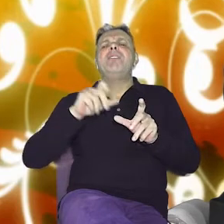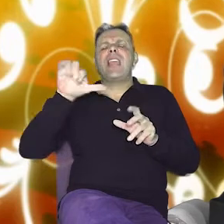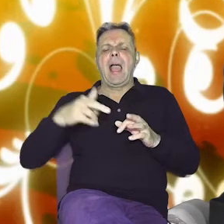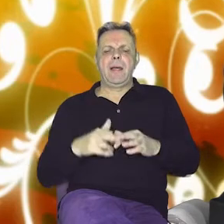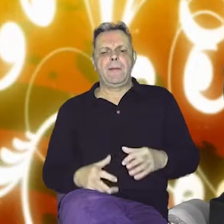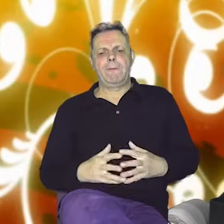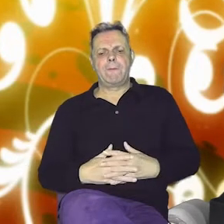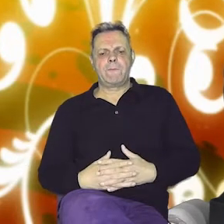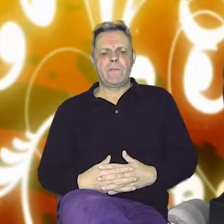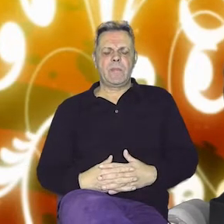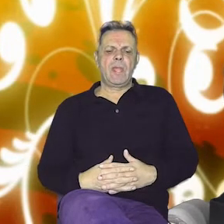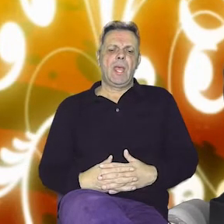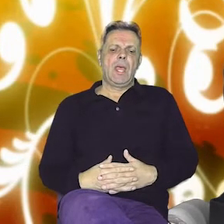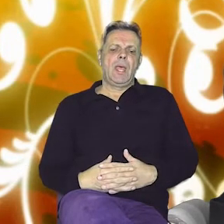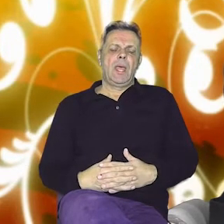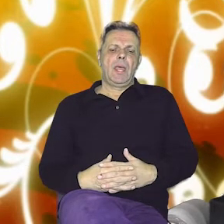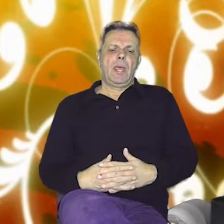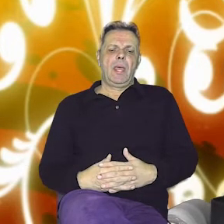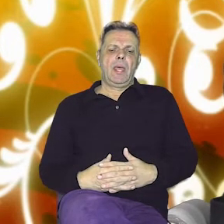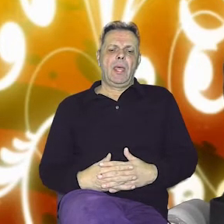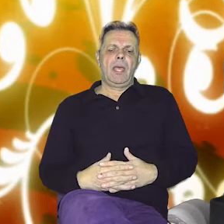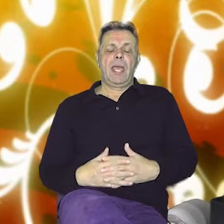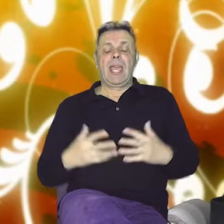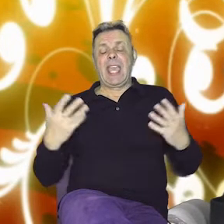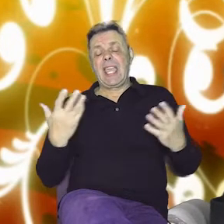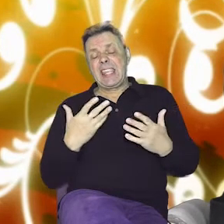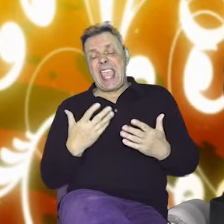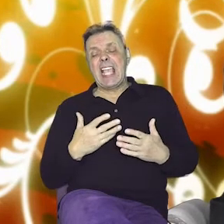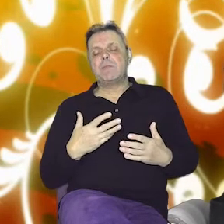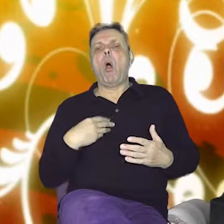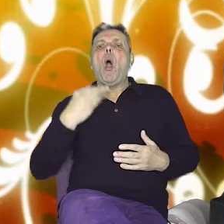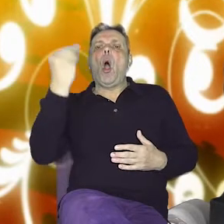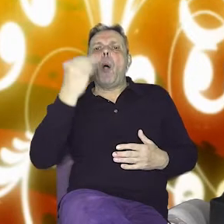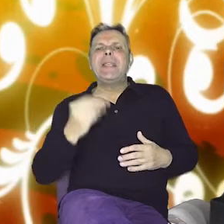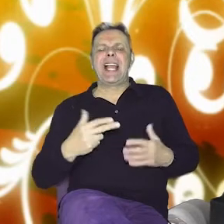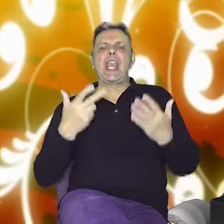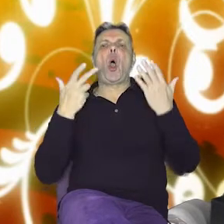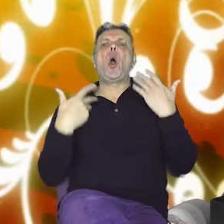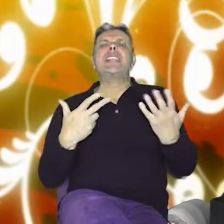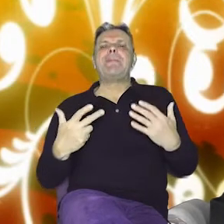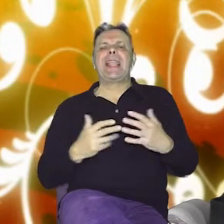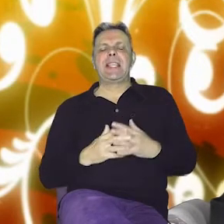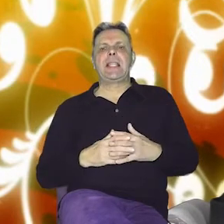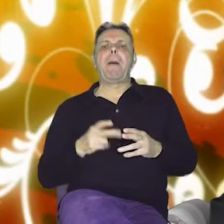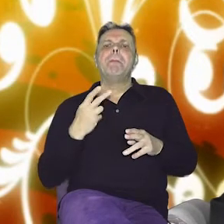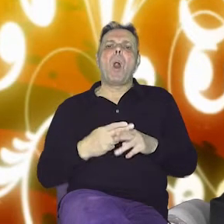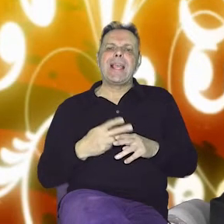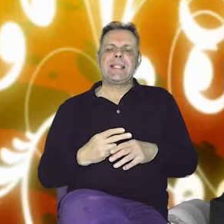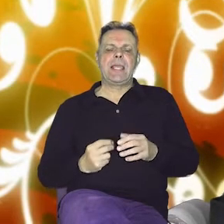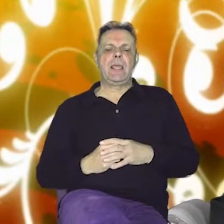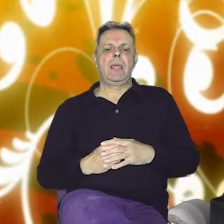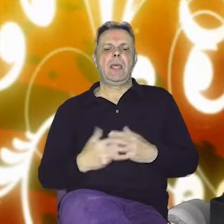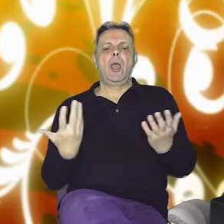pod ovoga Hrvatskom akademijom znanosti i umjetnošću, u kojoj smo opisali 80-tak